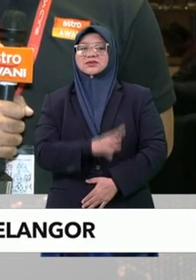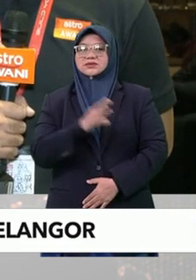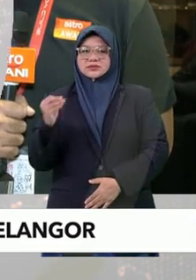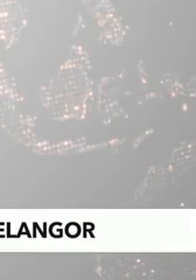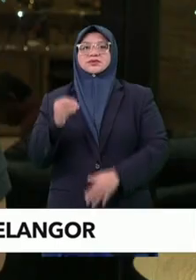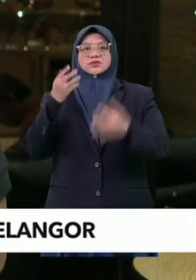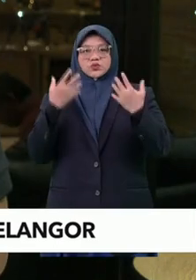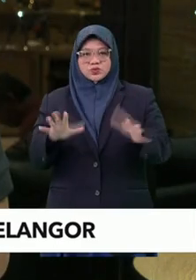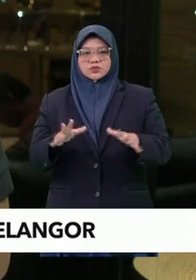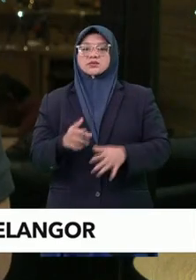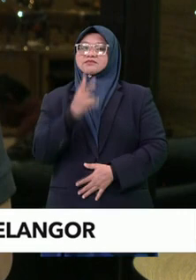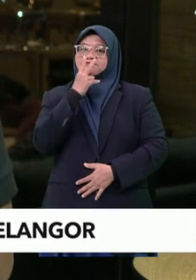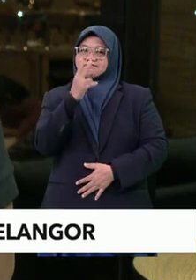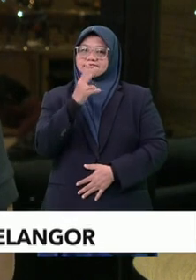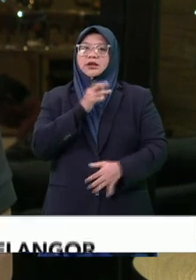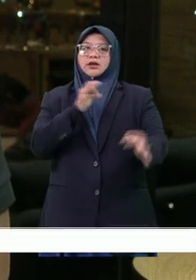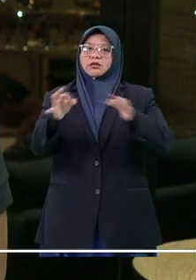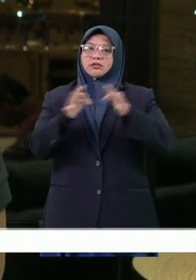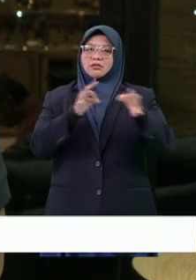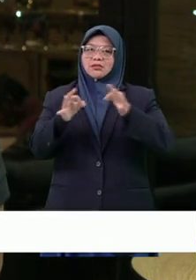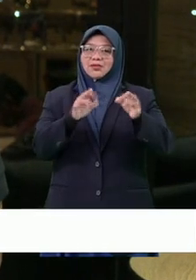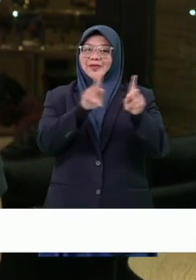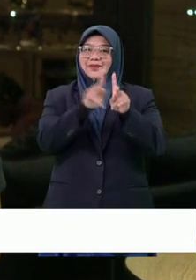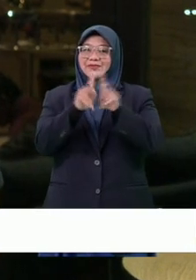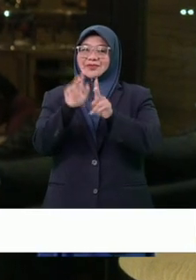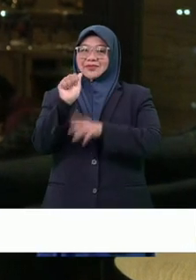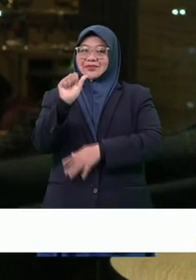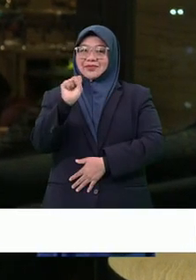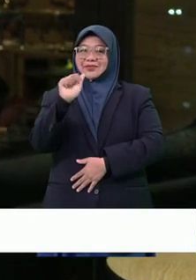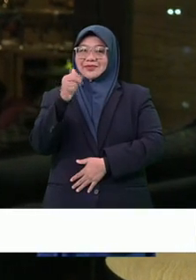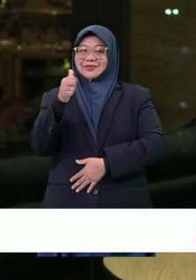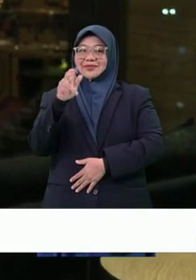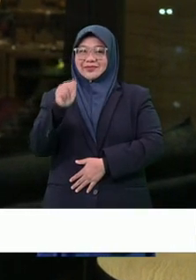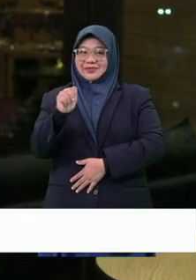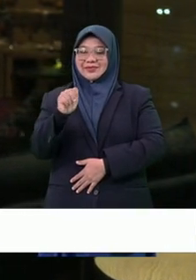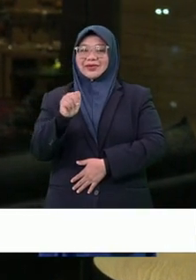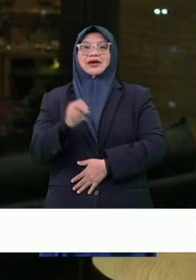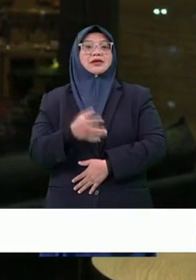kita lihat Bagaimana isu-isu lokal yang kita angkat sebenarnya